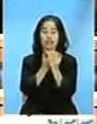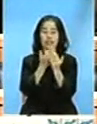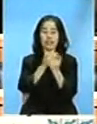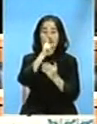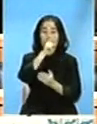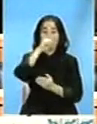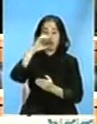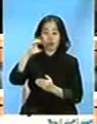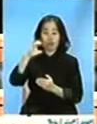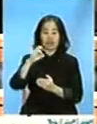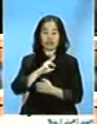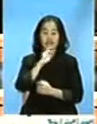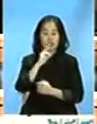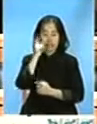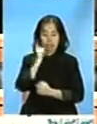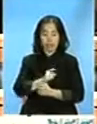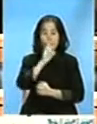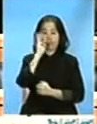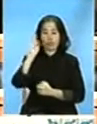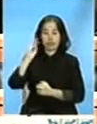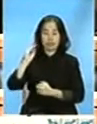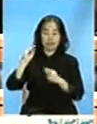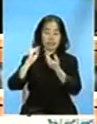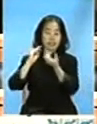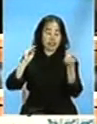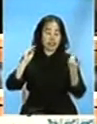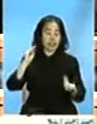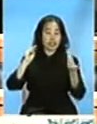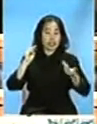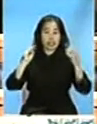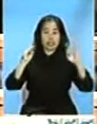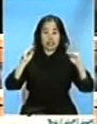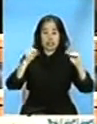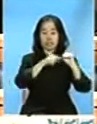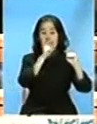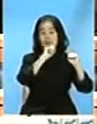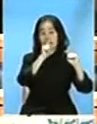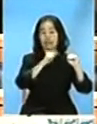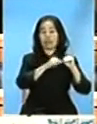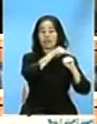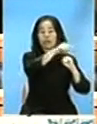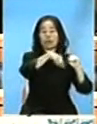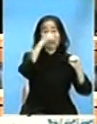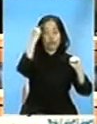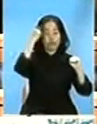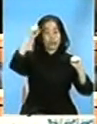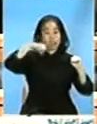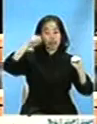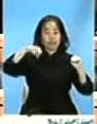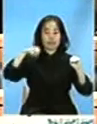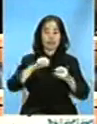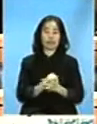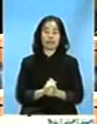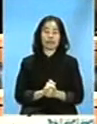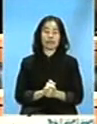ช้ได้เพียง60บาทอีก40บาทจะไปไหนผมคิดว่าทุกท่านนี่คงจะทราบนะครับ